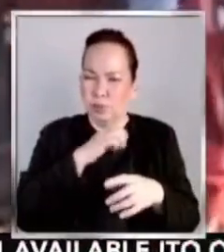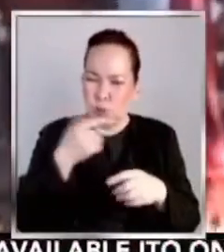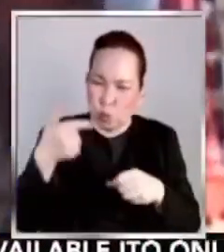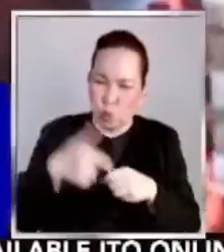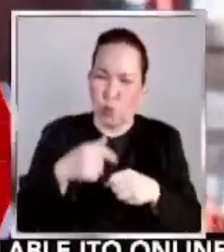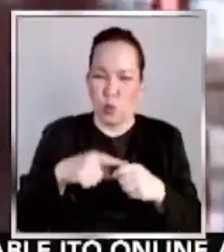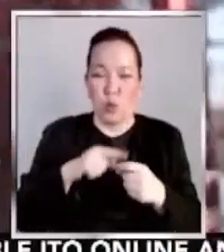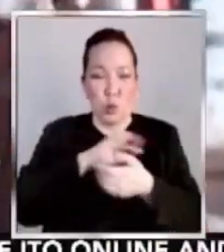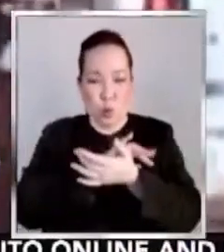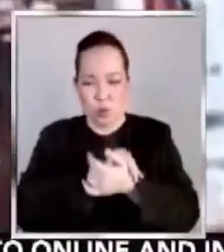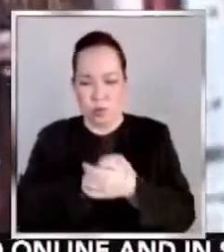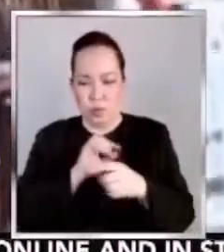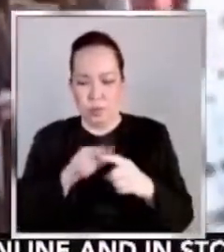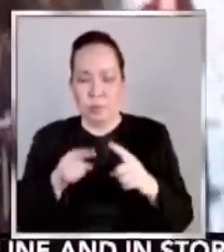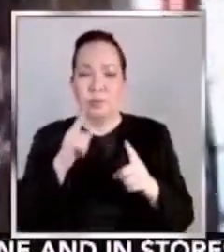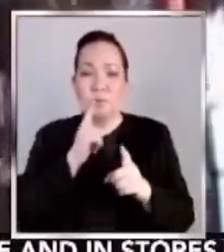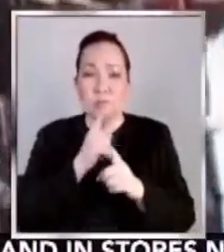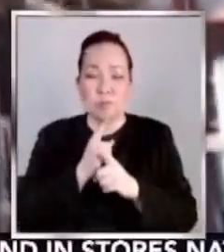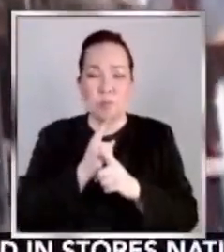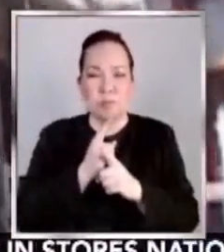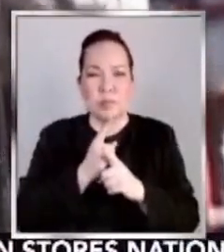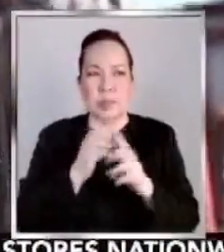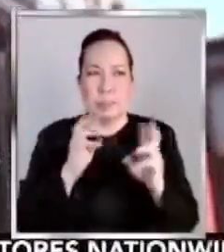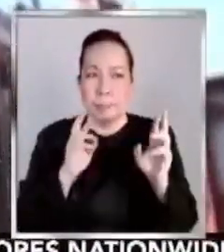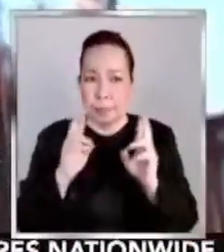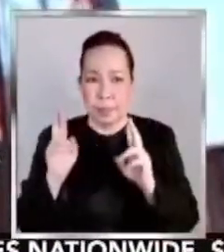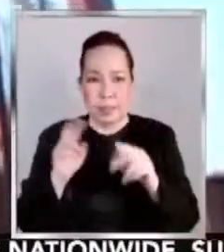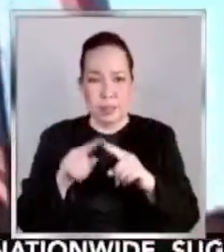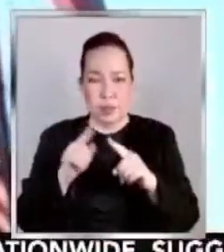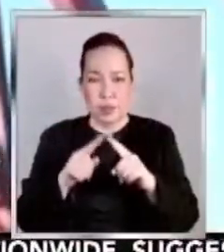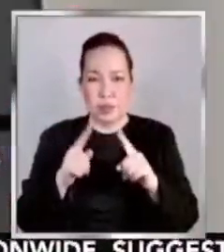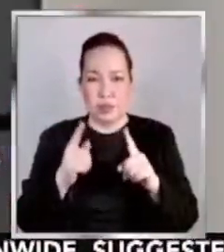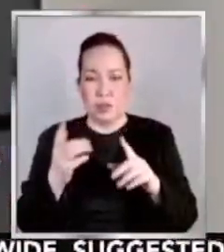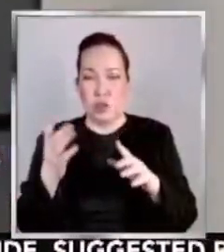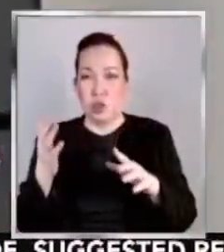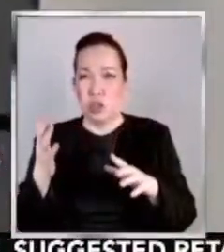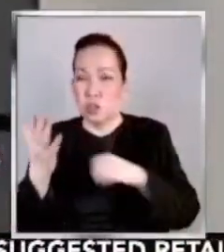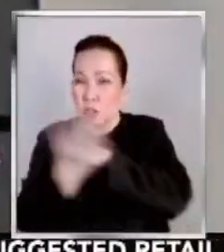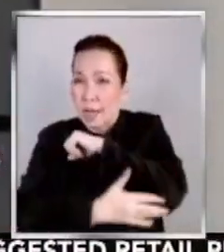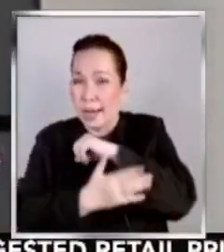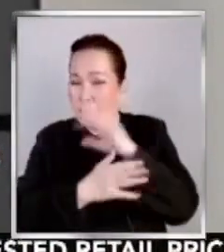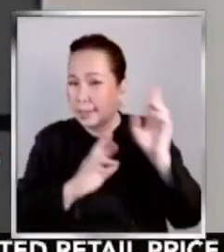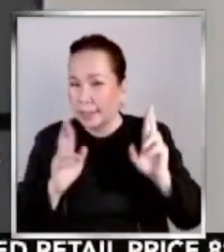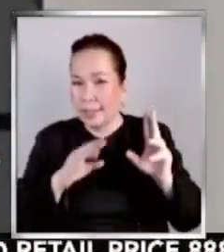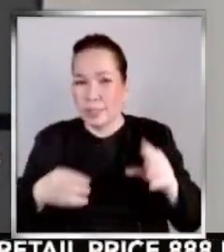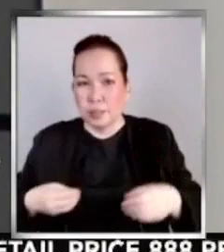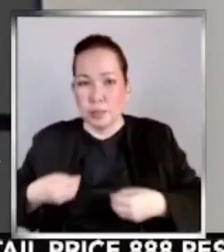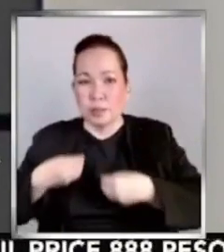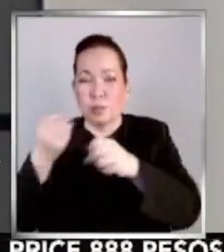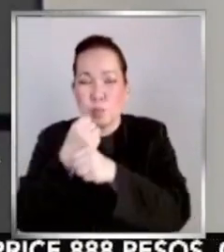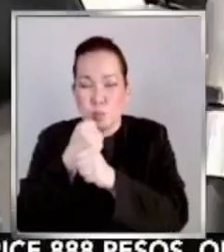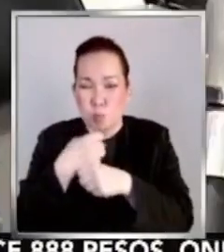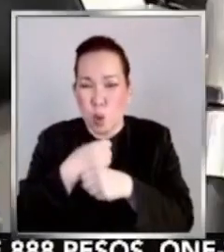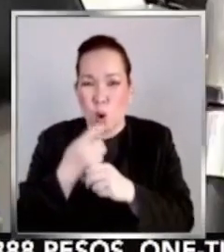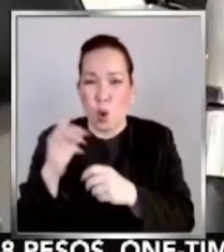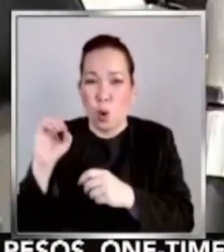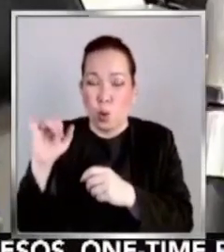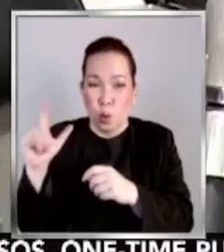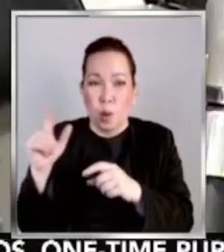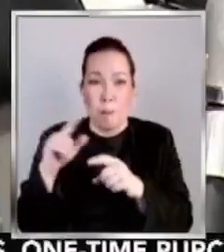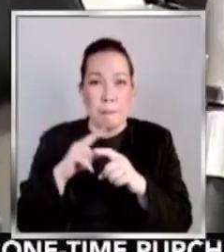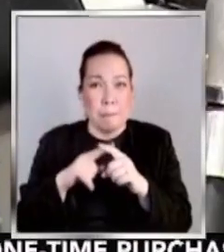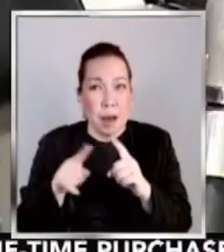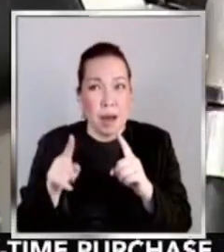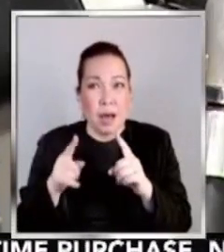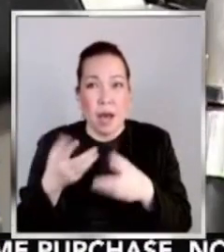krudo ang OPEC at iba pang oil producing countries simula Hulyo at Agosto. Pero dahil hindi halos gumalaw ang trading price pagka-anunsyo